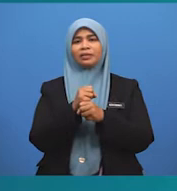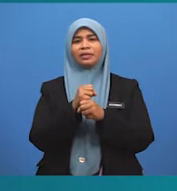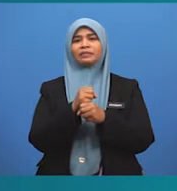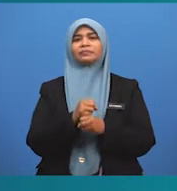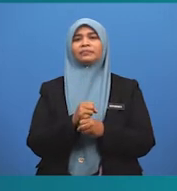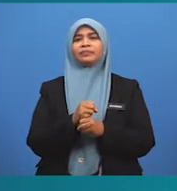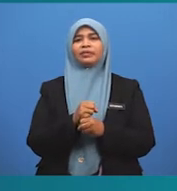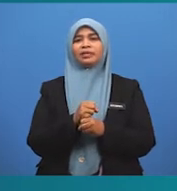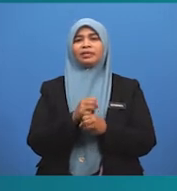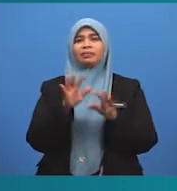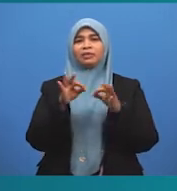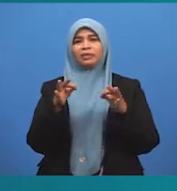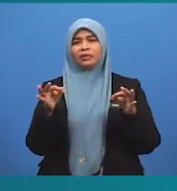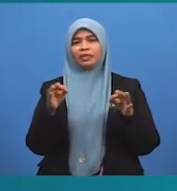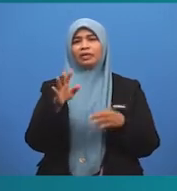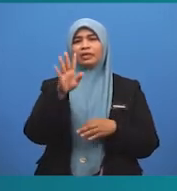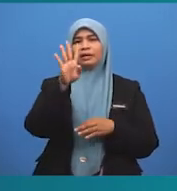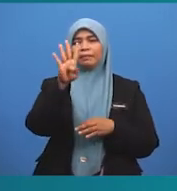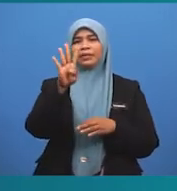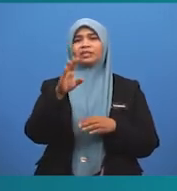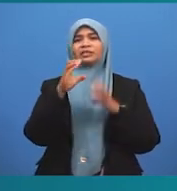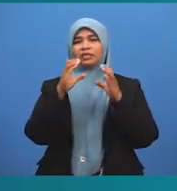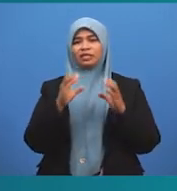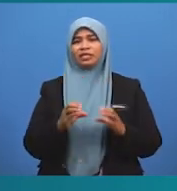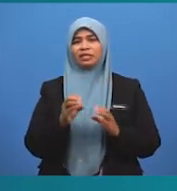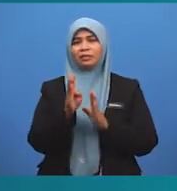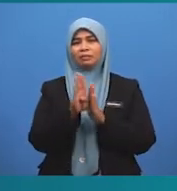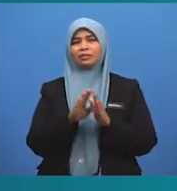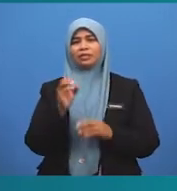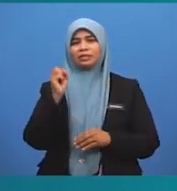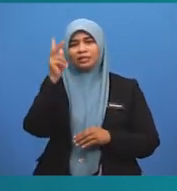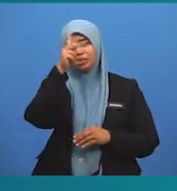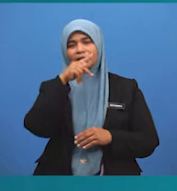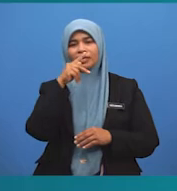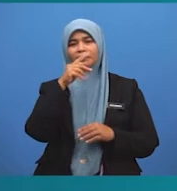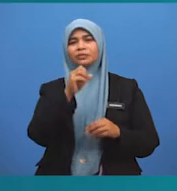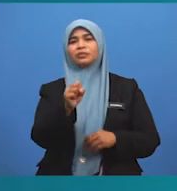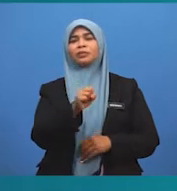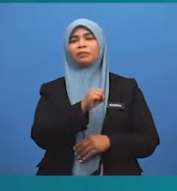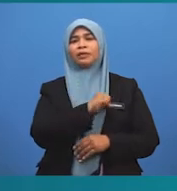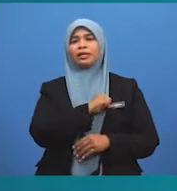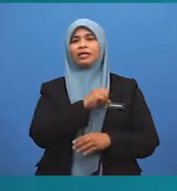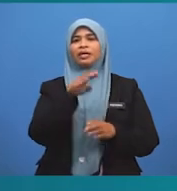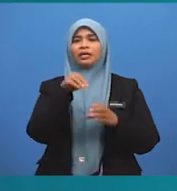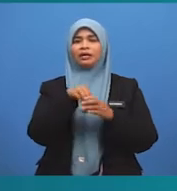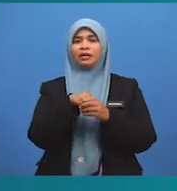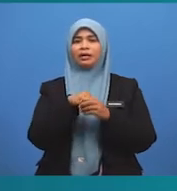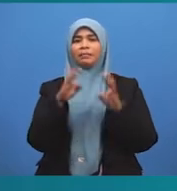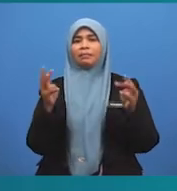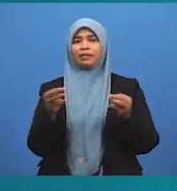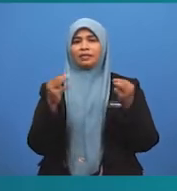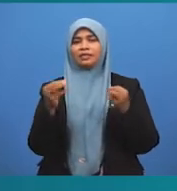dapat menghuraikan empat cara bersikap sopan